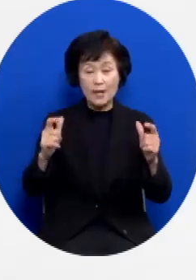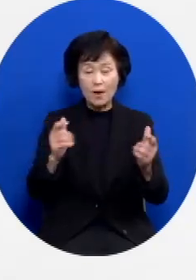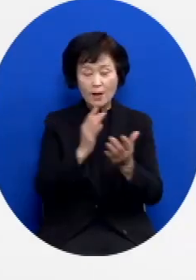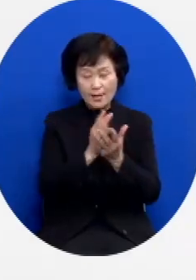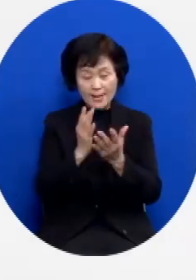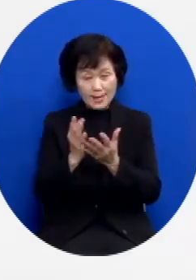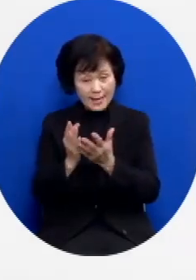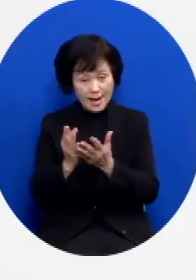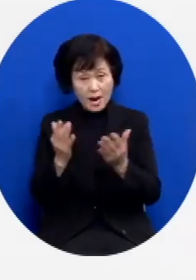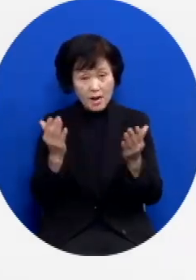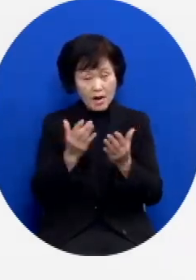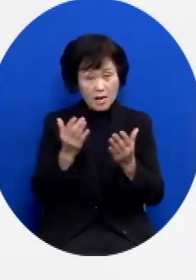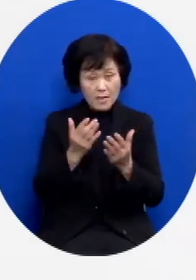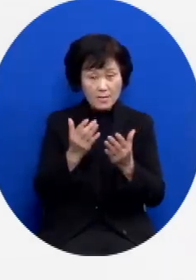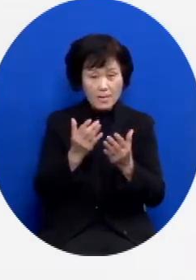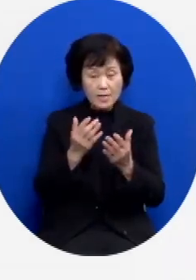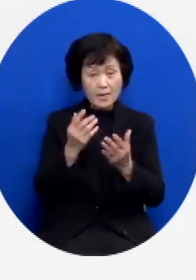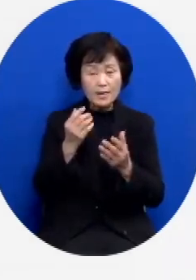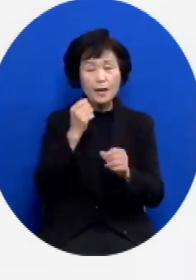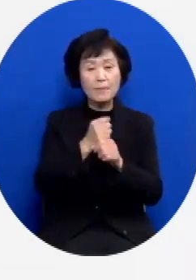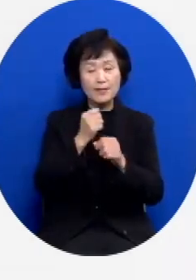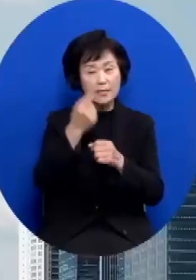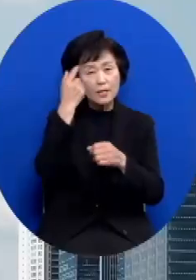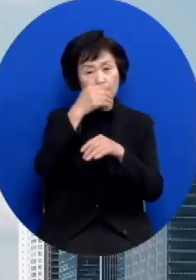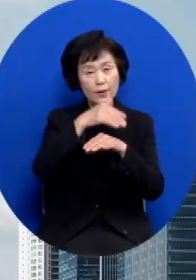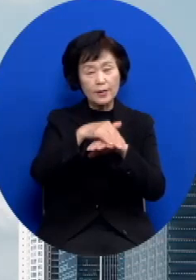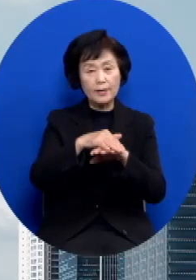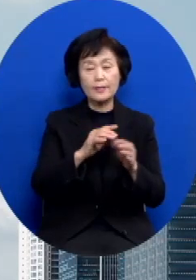유형 개발을 이어나갈 계획이라고 전했습니다.